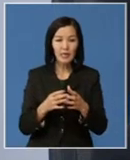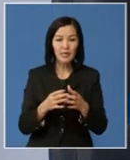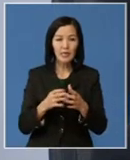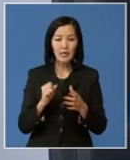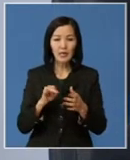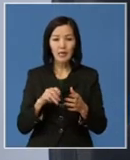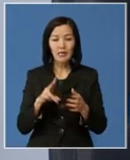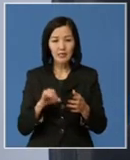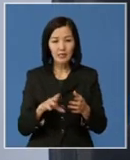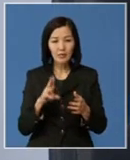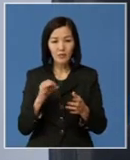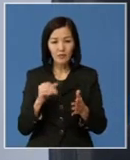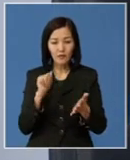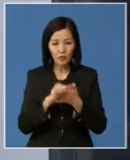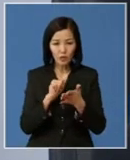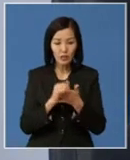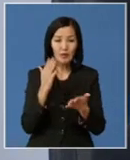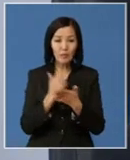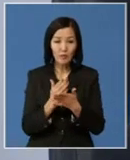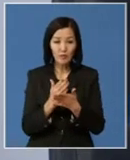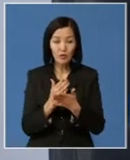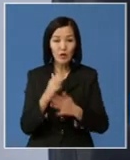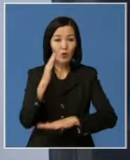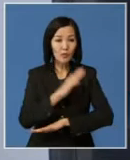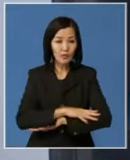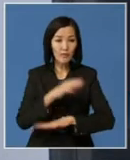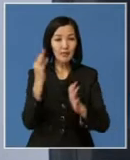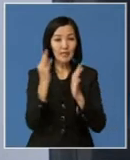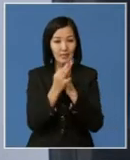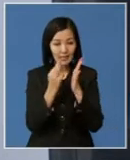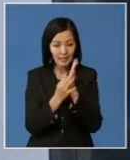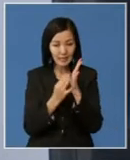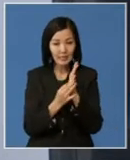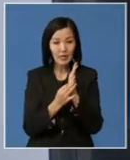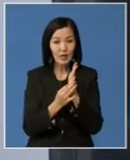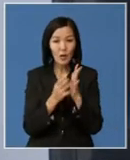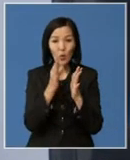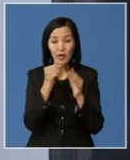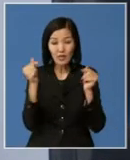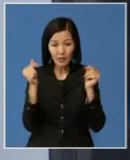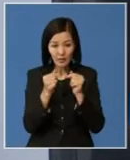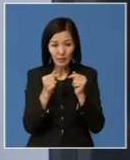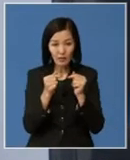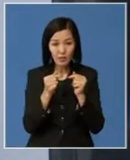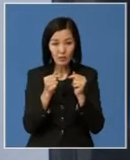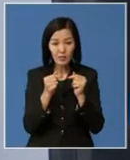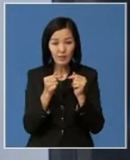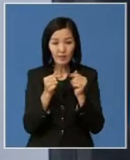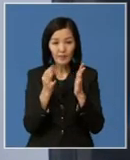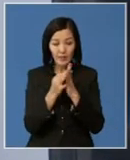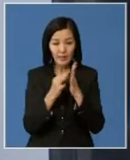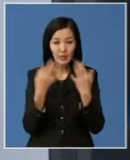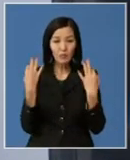IELTS, TOEFL сияқты сертификаттары болса, оның мерзімі жарамдылығы болса, онда әрине де сол